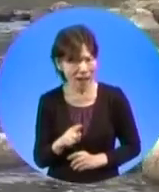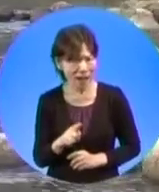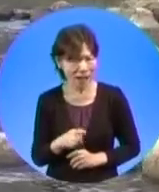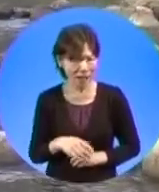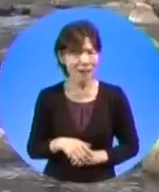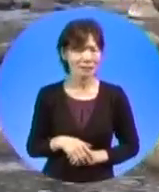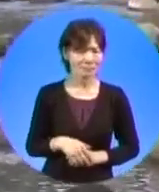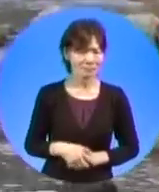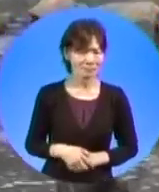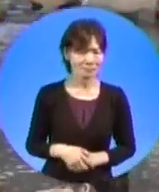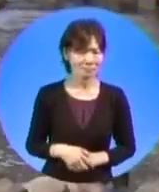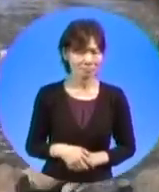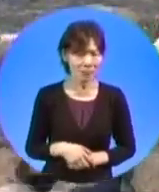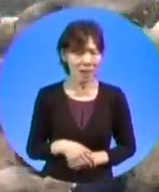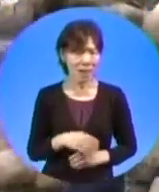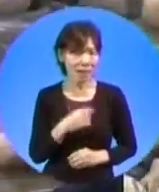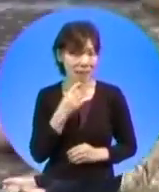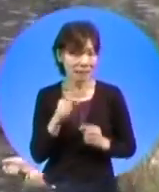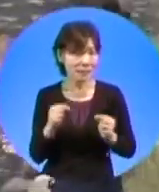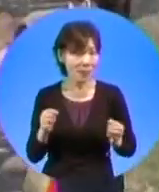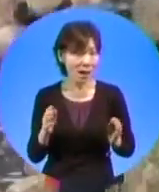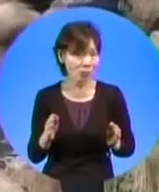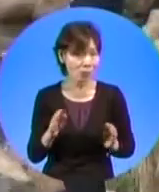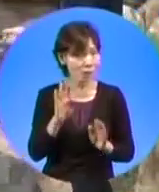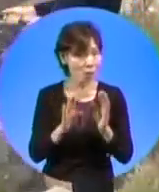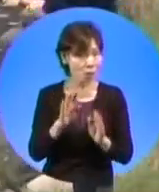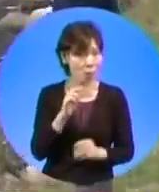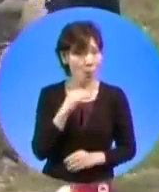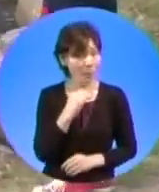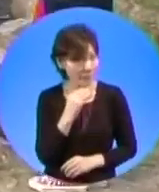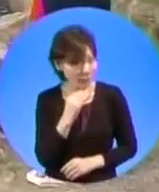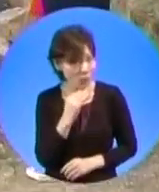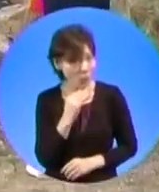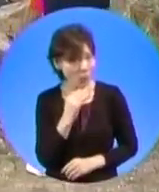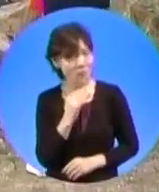でしょうか。見守ってみましょう。